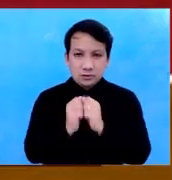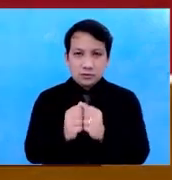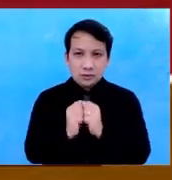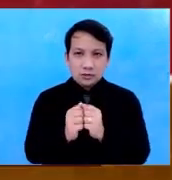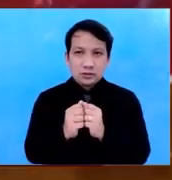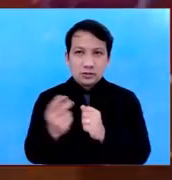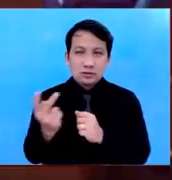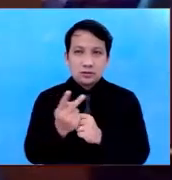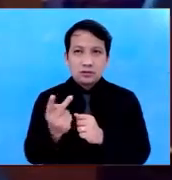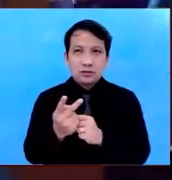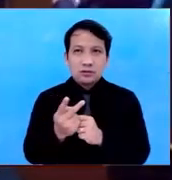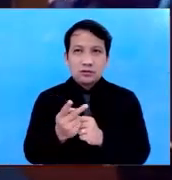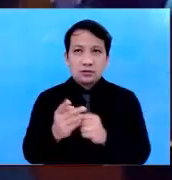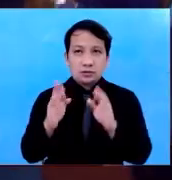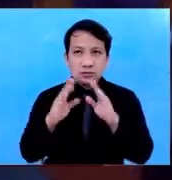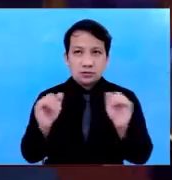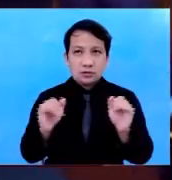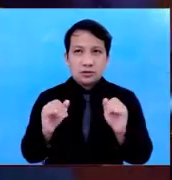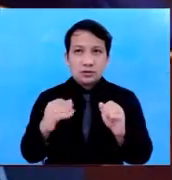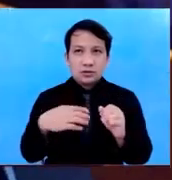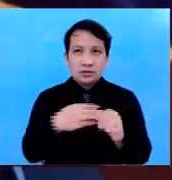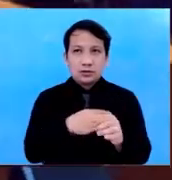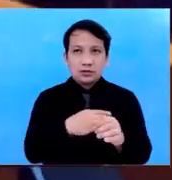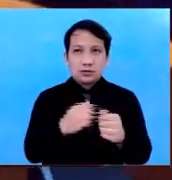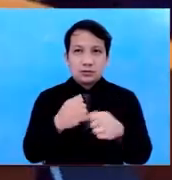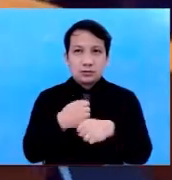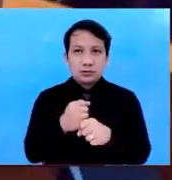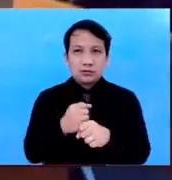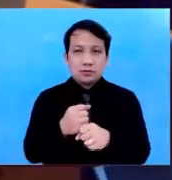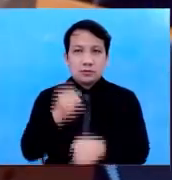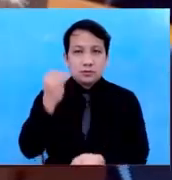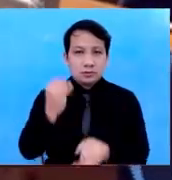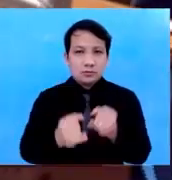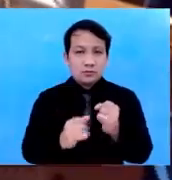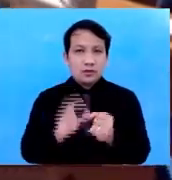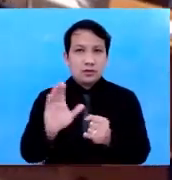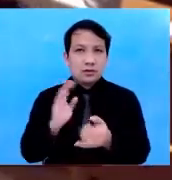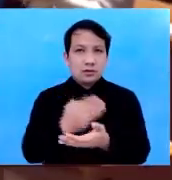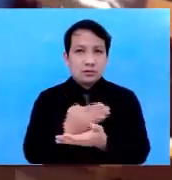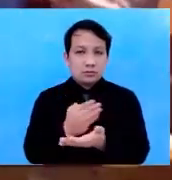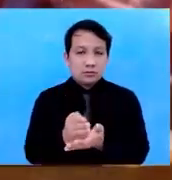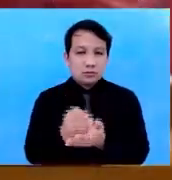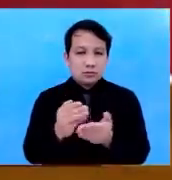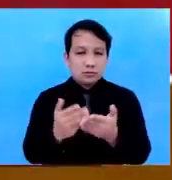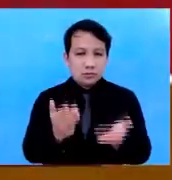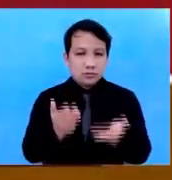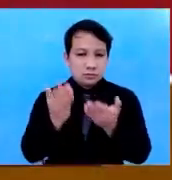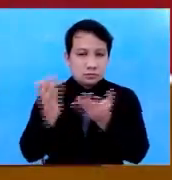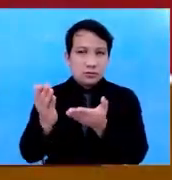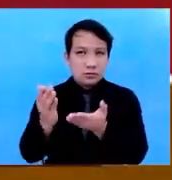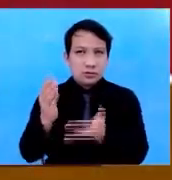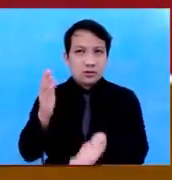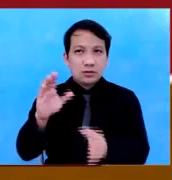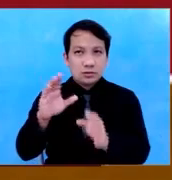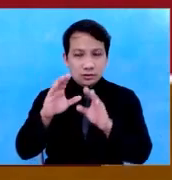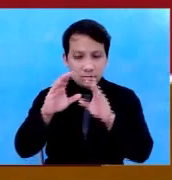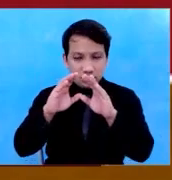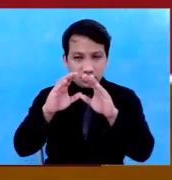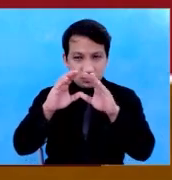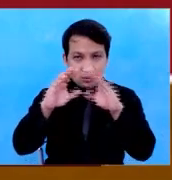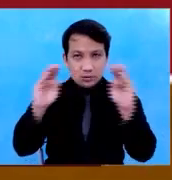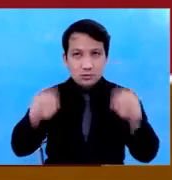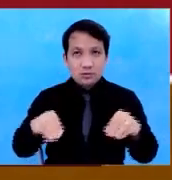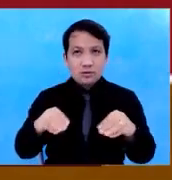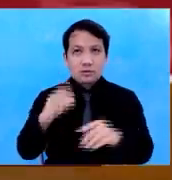sa bicameral conference para makagawa ng final version ng budget bago ipasa sa Malacanang. Target maisabatas sa